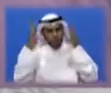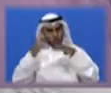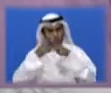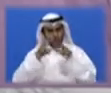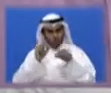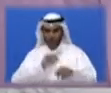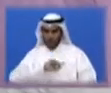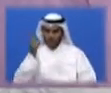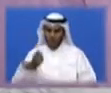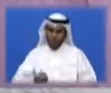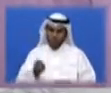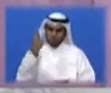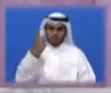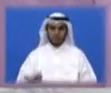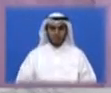طريق جمال عبد الناصر